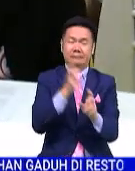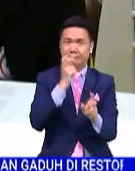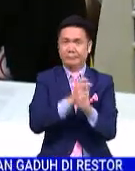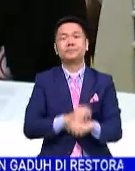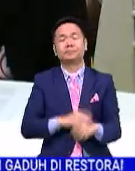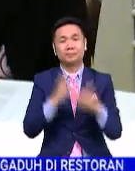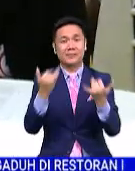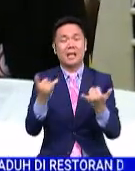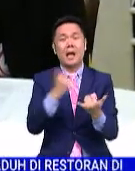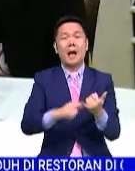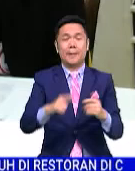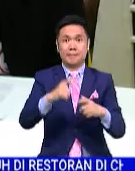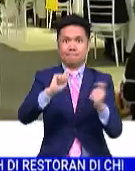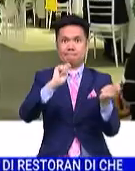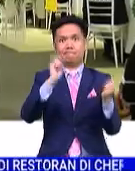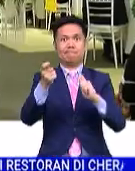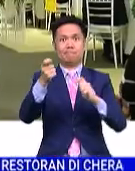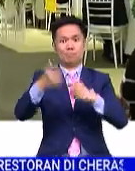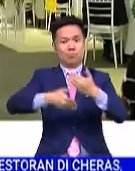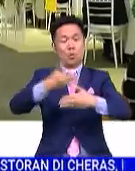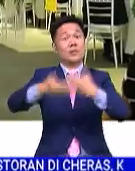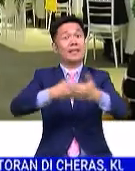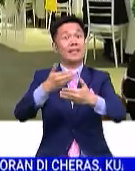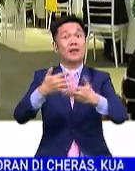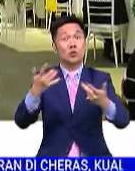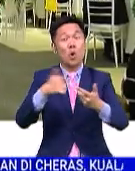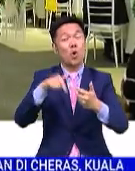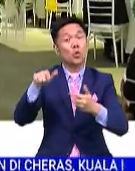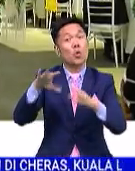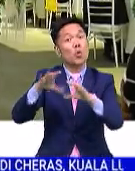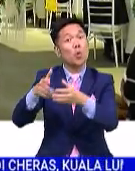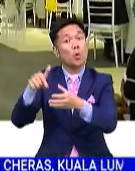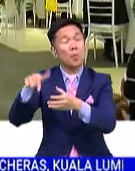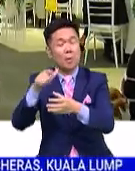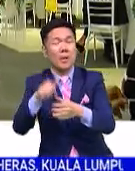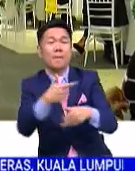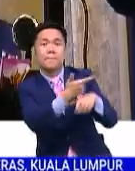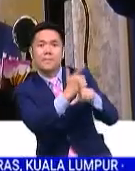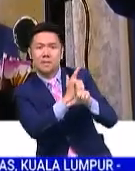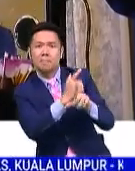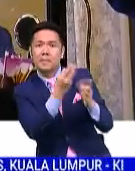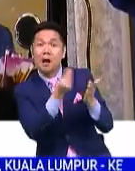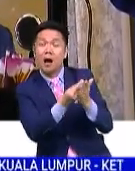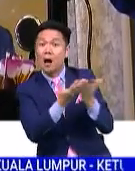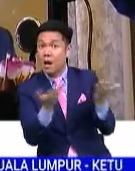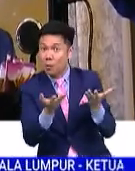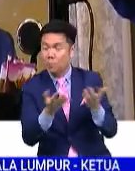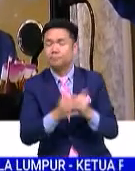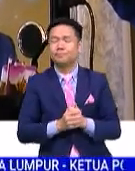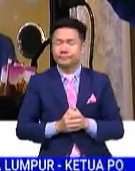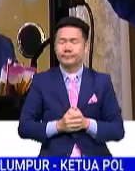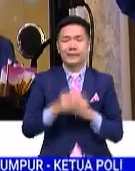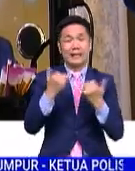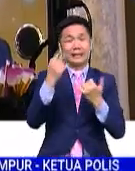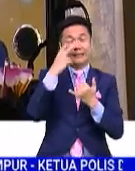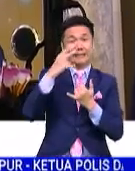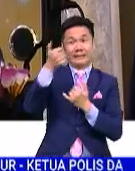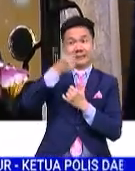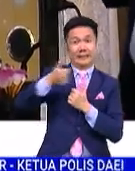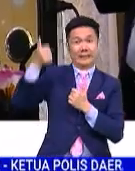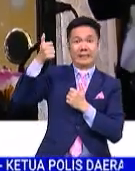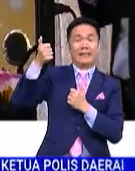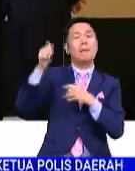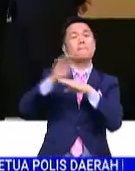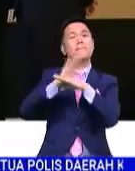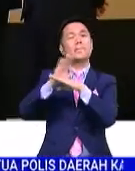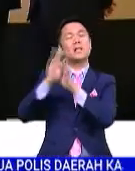akan diperincikan bagi memberi kelonggaran kepada golongan itu untuk memohon bantuan. Beliau mengulas isu yang dibawa Wakil Persatuan